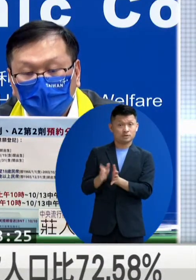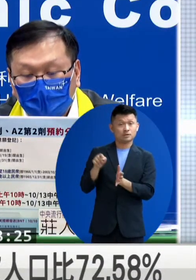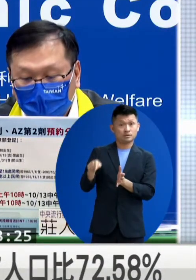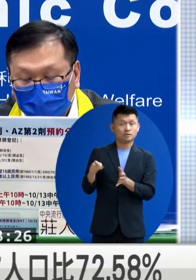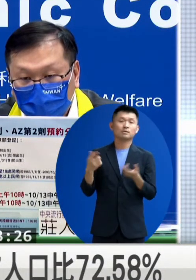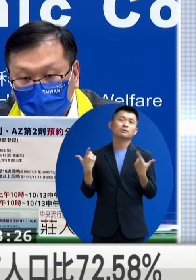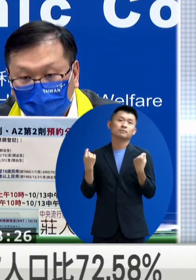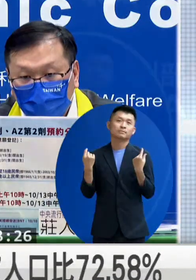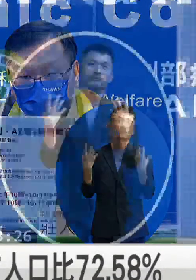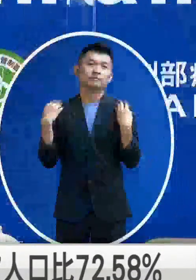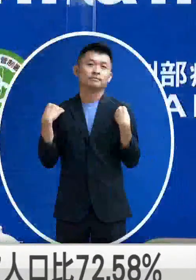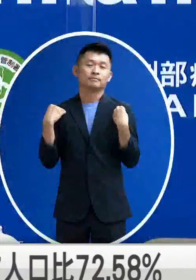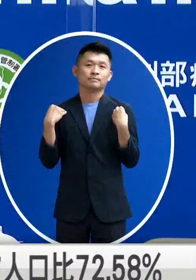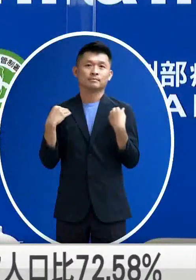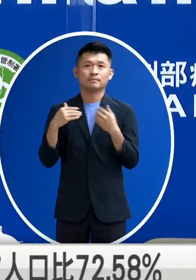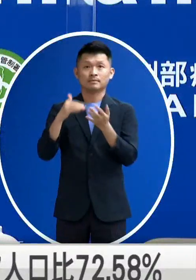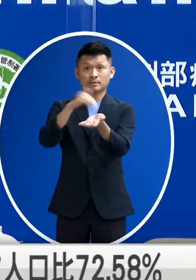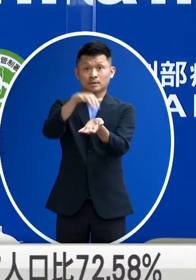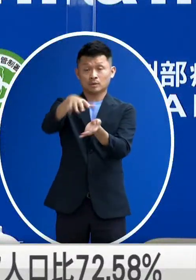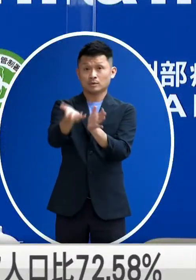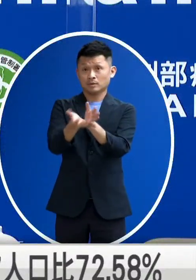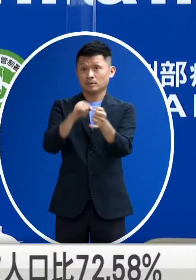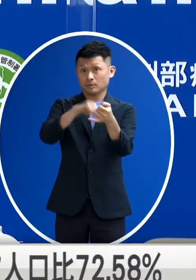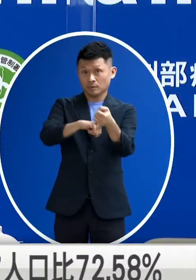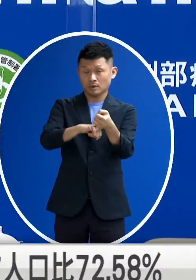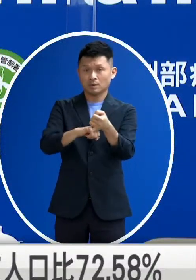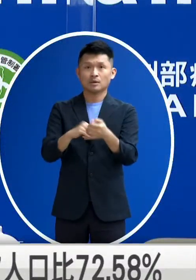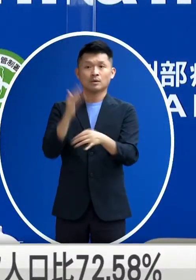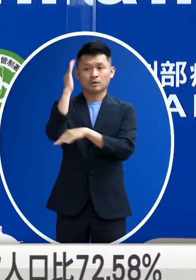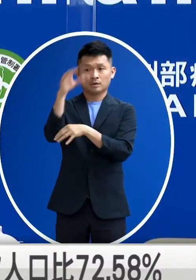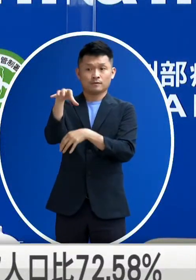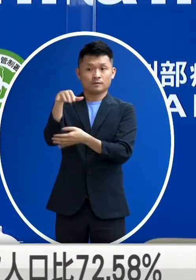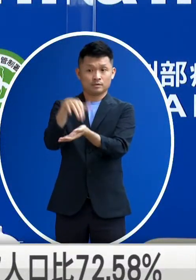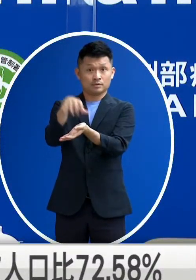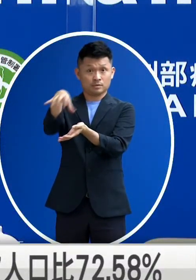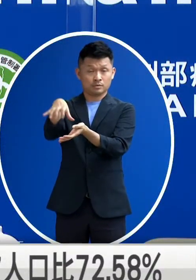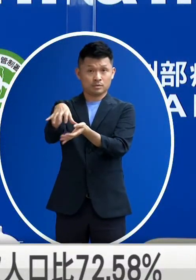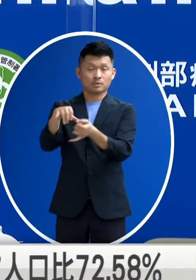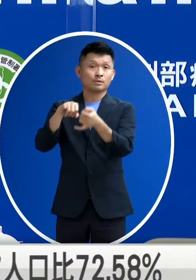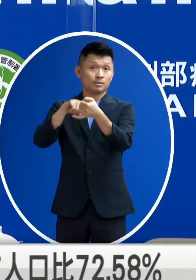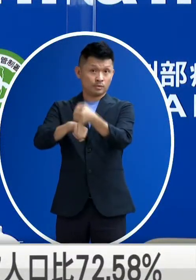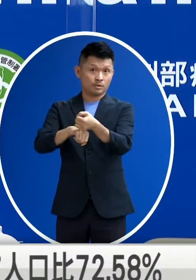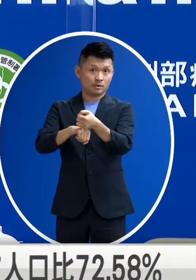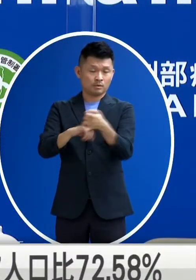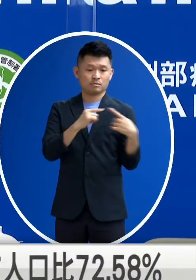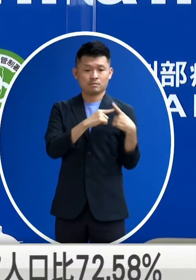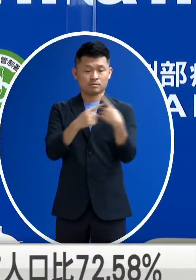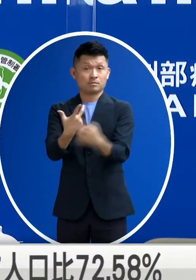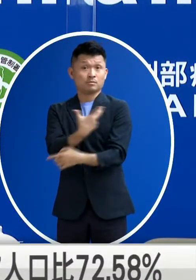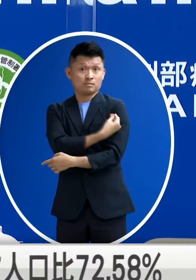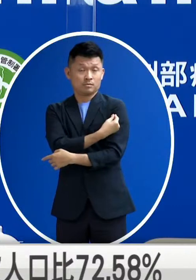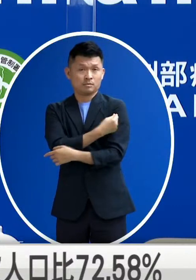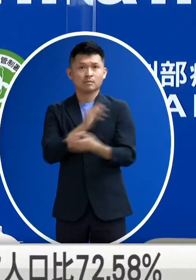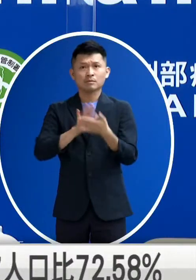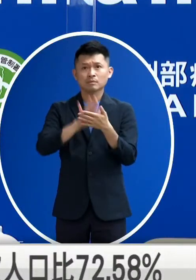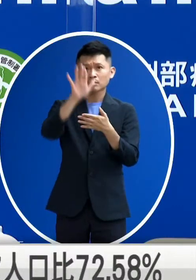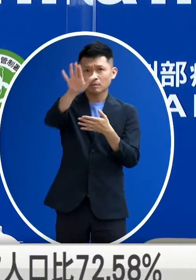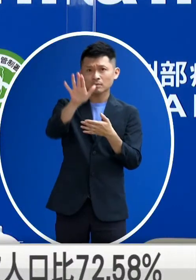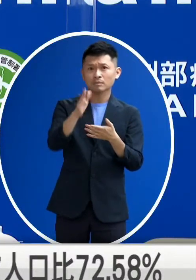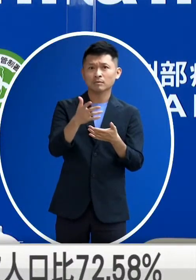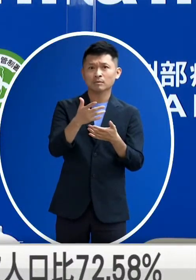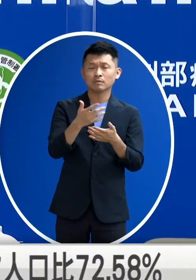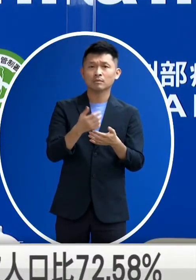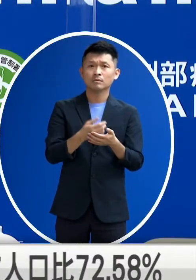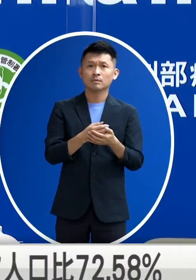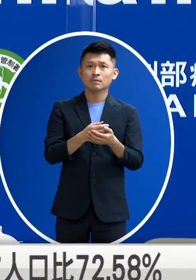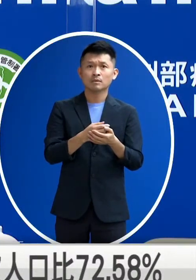去这个医院去预约，或是去这个部立医院去采取预约接种的方式啊。那未来是不是还会再放到这